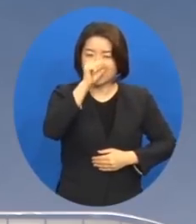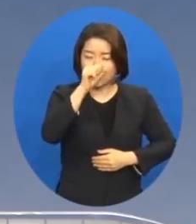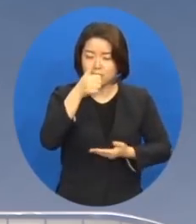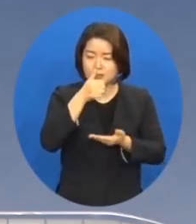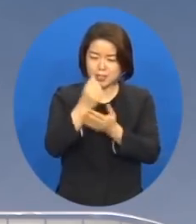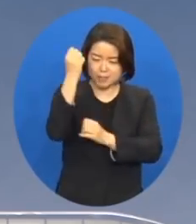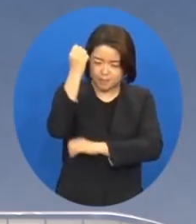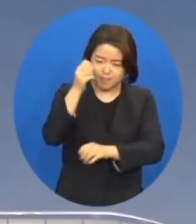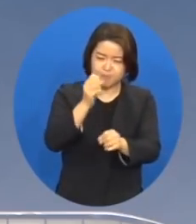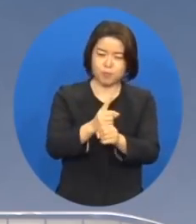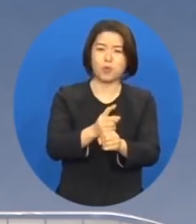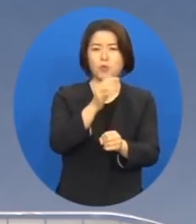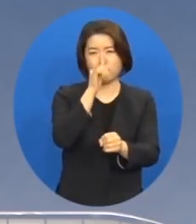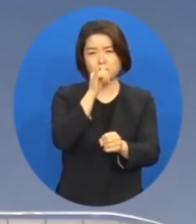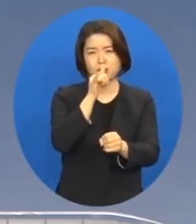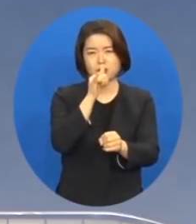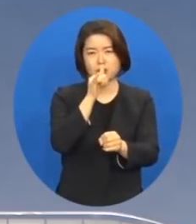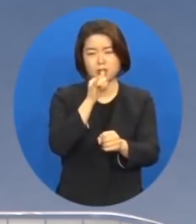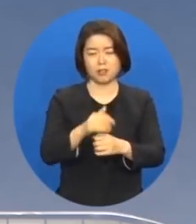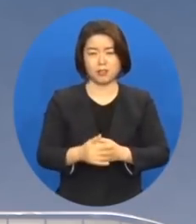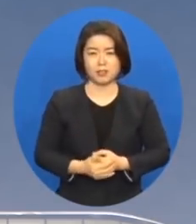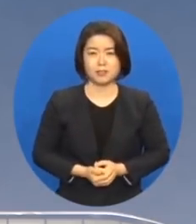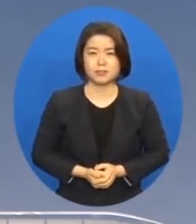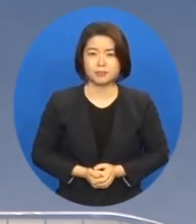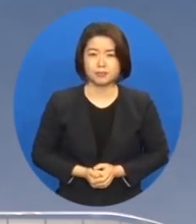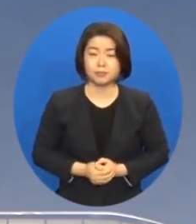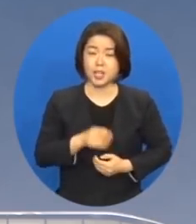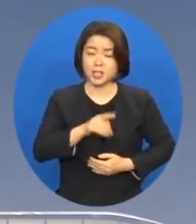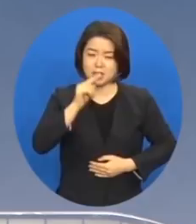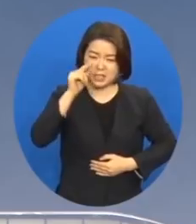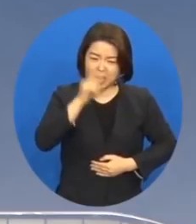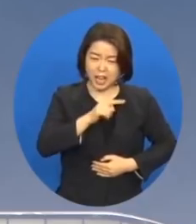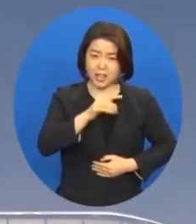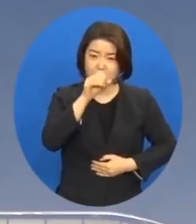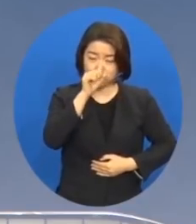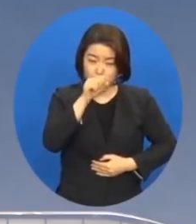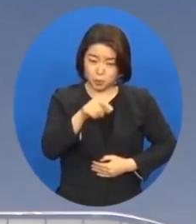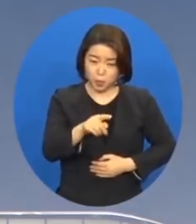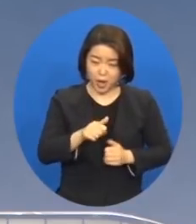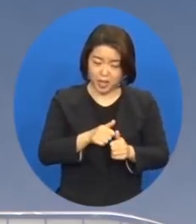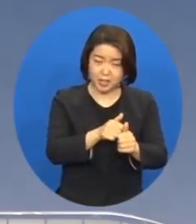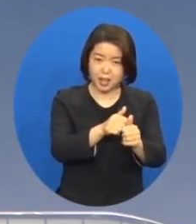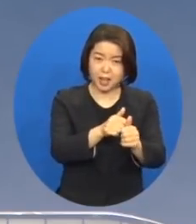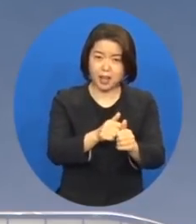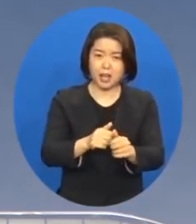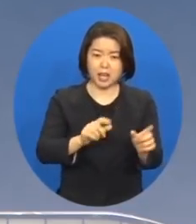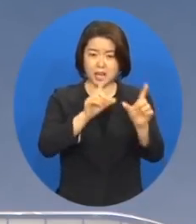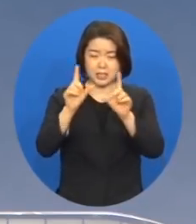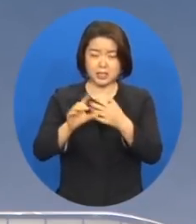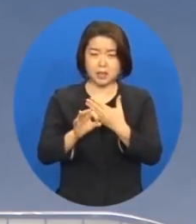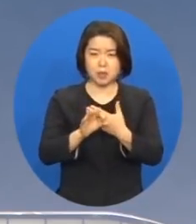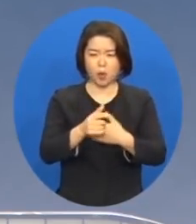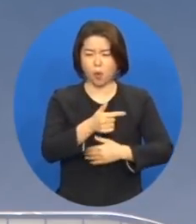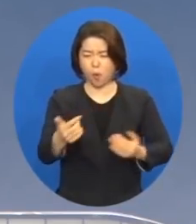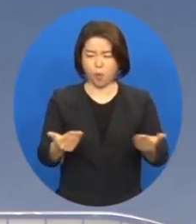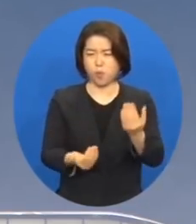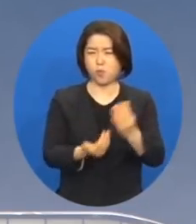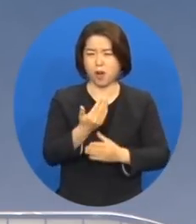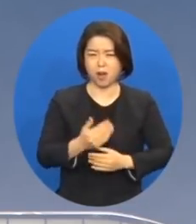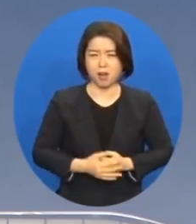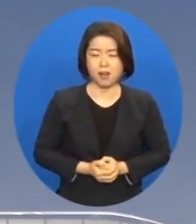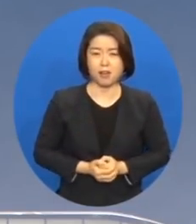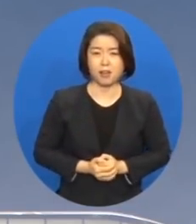본성이 있다는 거예요. 그 악을 좋아하는 데 따라 살면 큰일 난다는 겁니다. 이스라엘